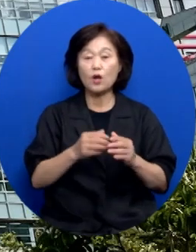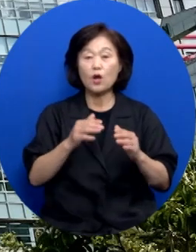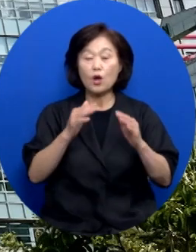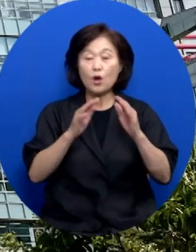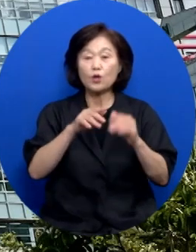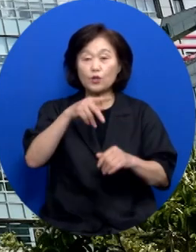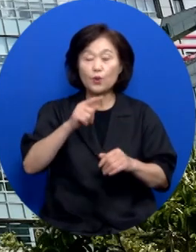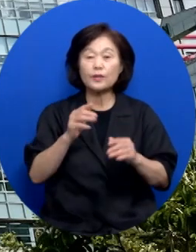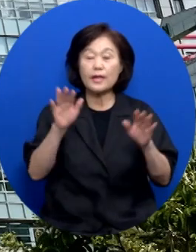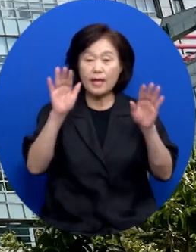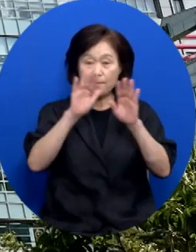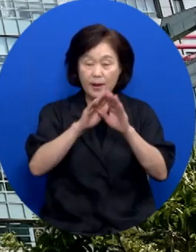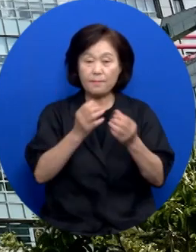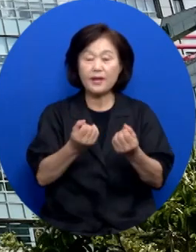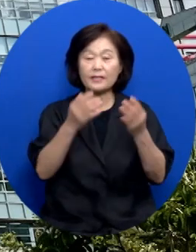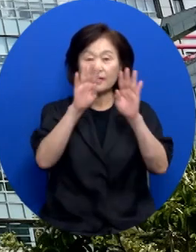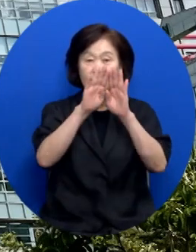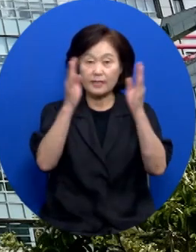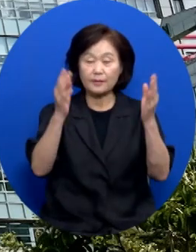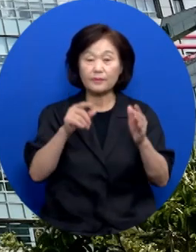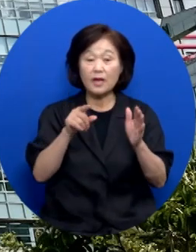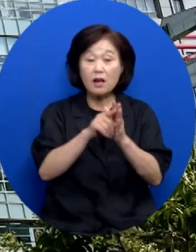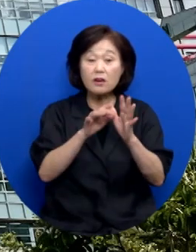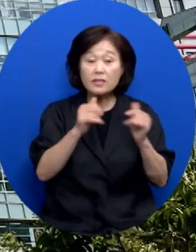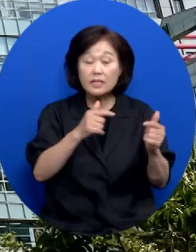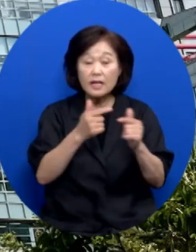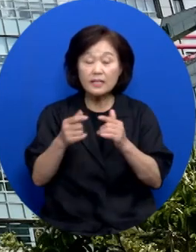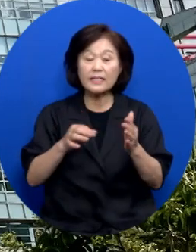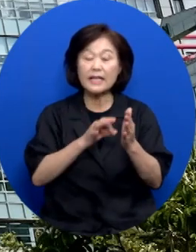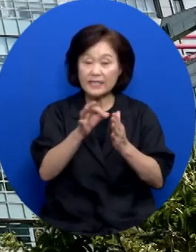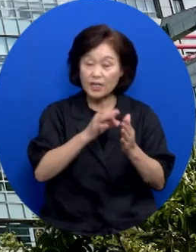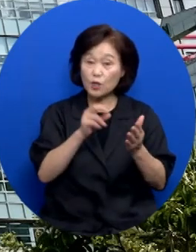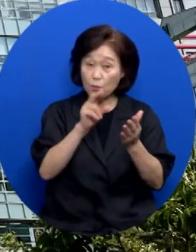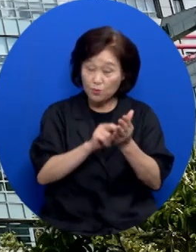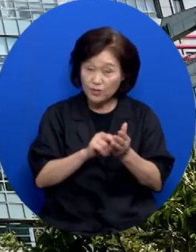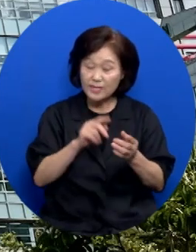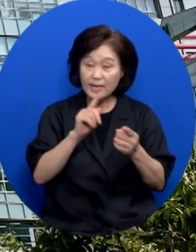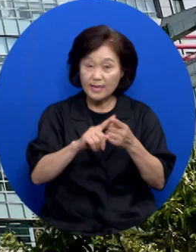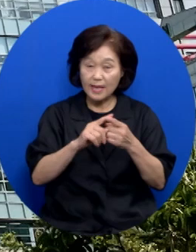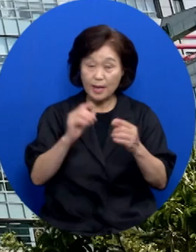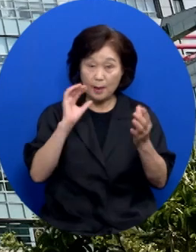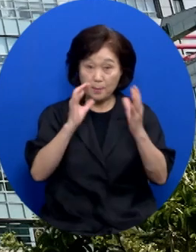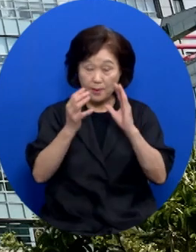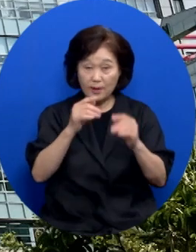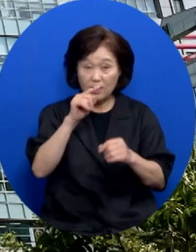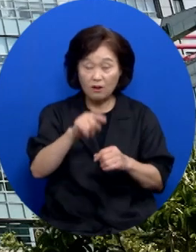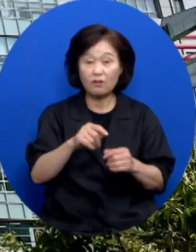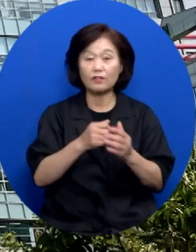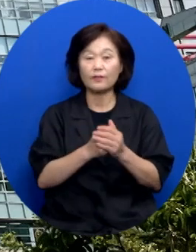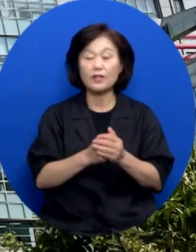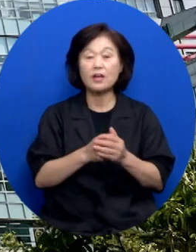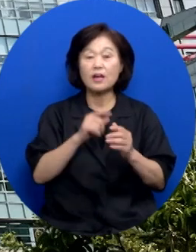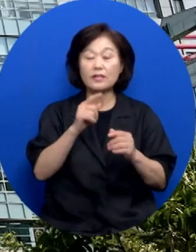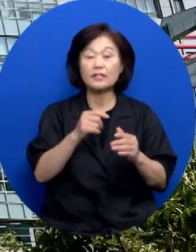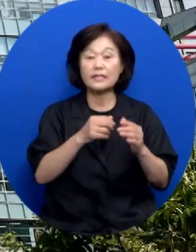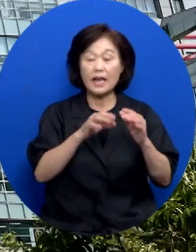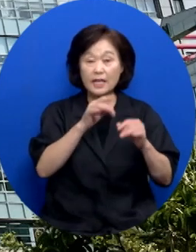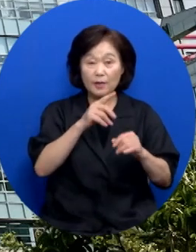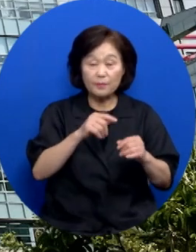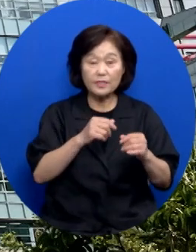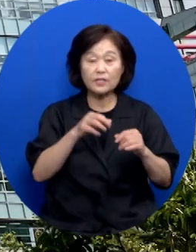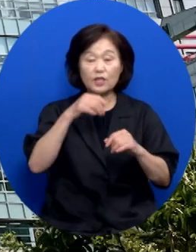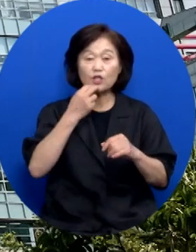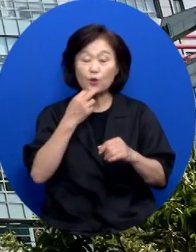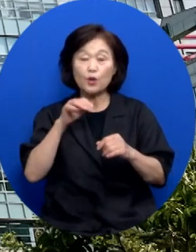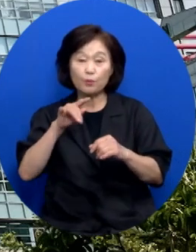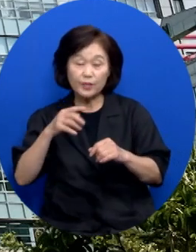밤을 개최합니다. 크리스천의 재정관을 주제로 진행하는 토크 콘서트에서는 폴리크 연미솔 대표와 소울브릿지